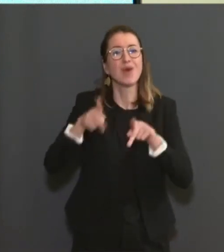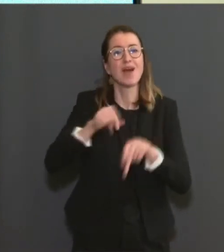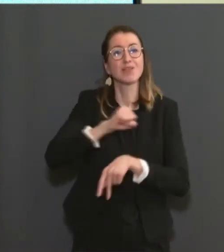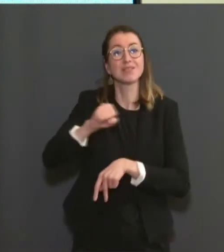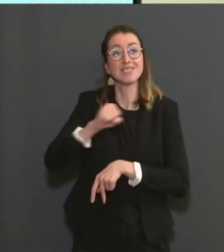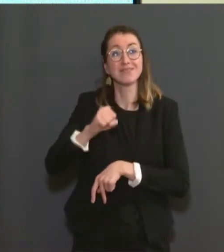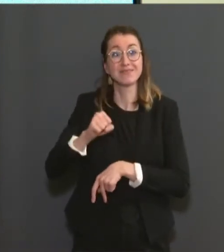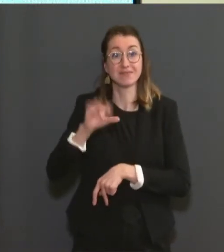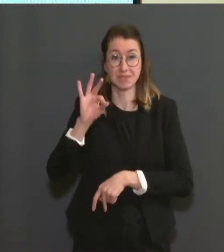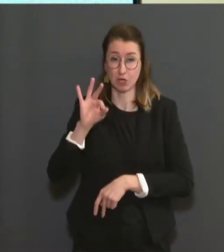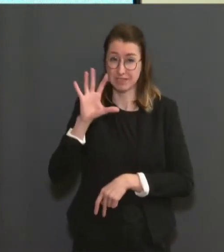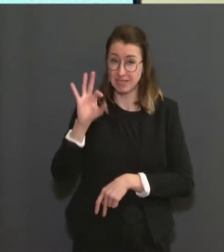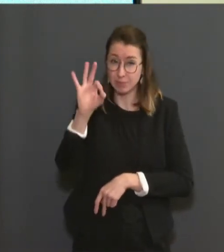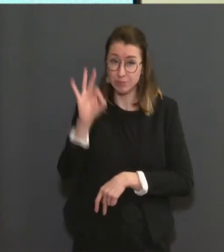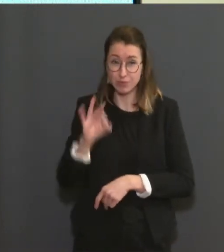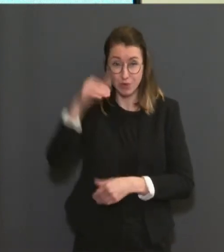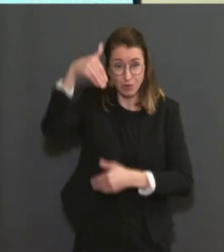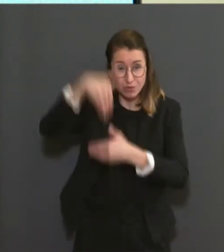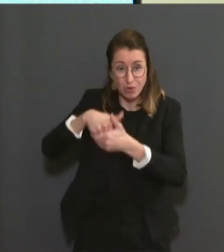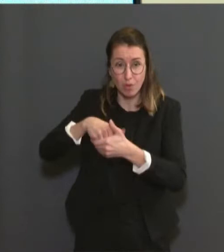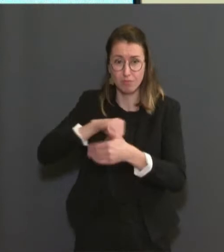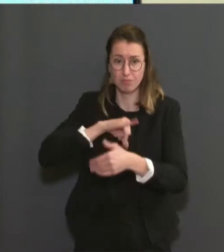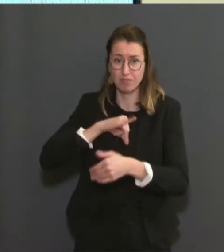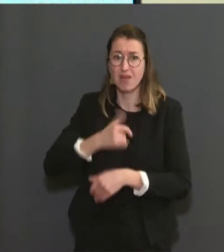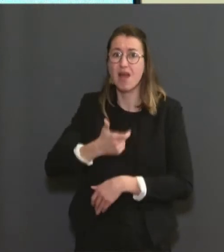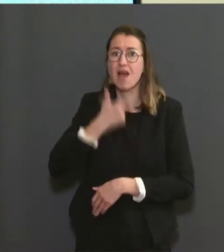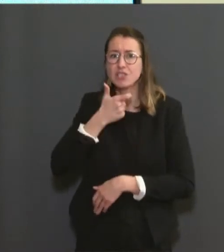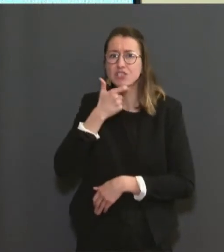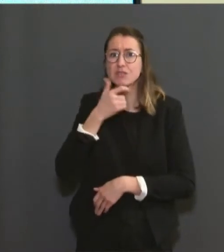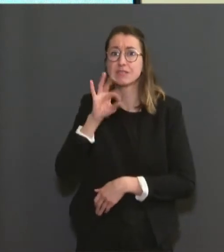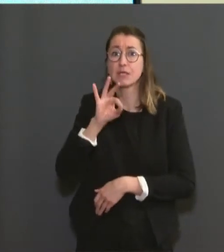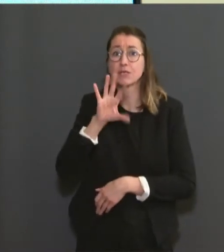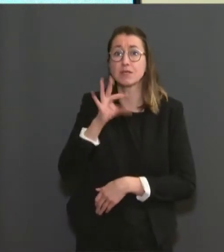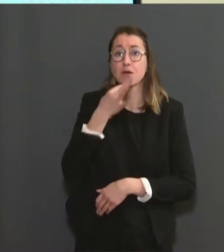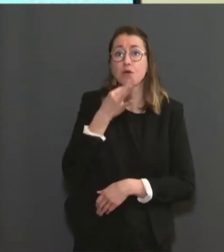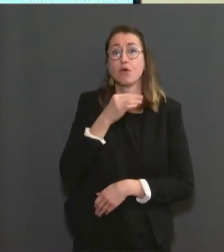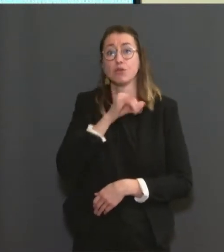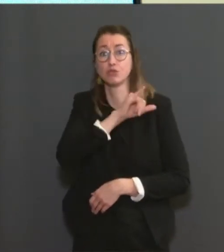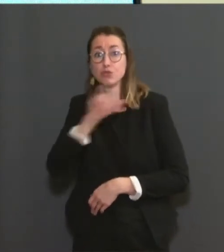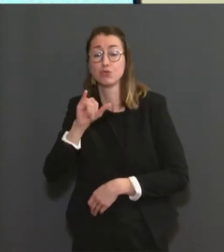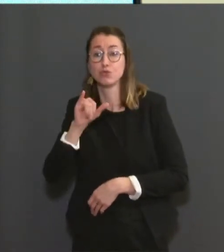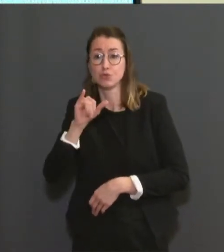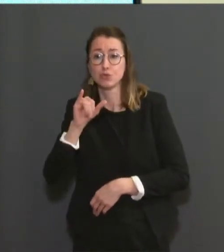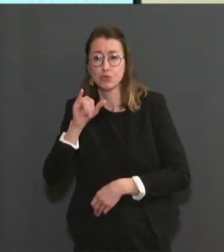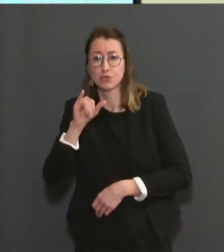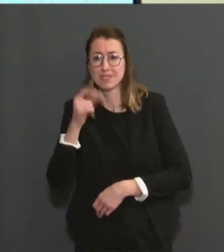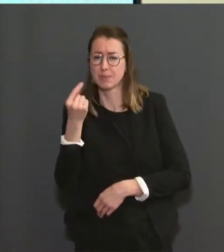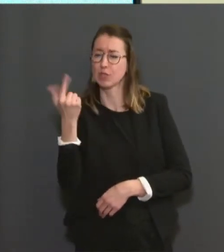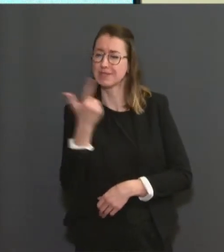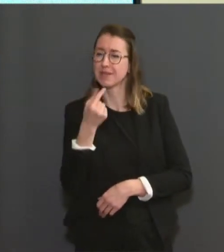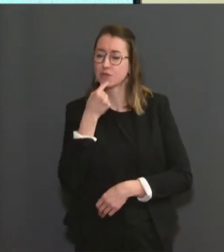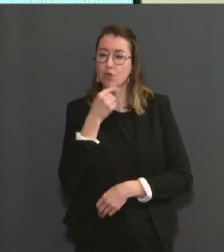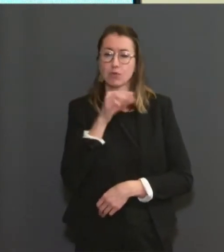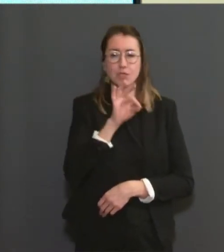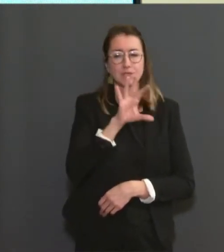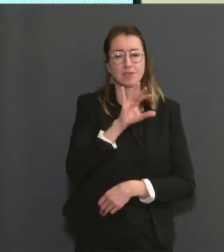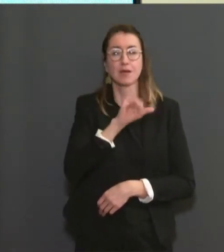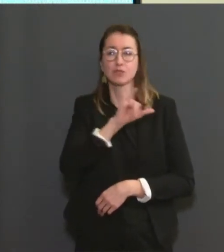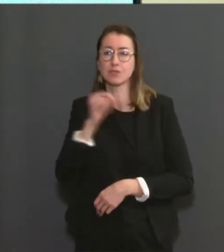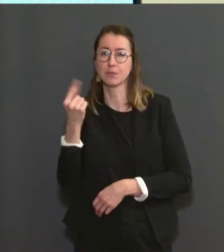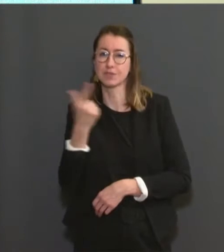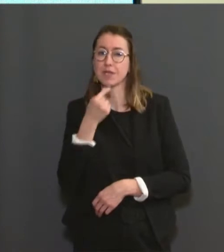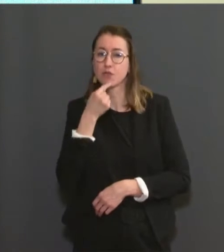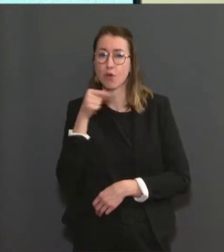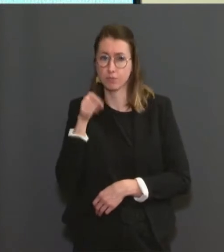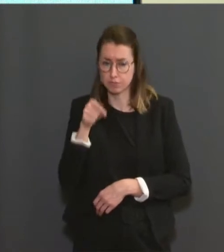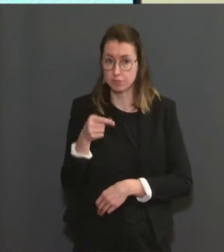sont encore dans la force de l'âge et qui travaillent ou qui sont des relativement jeunes retraités. Tout